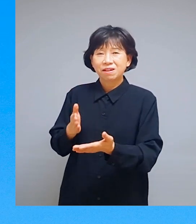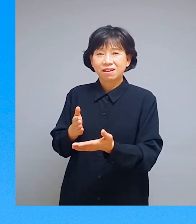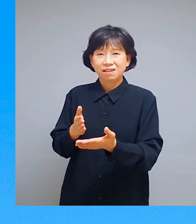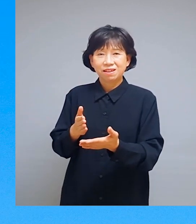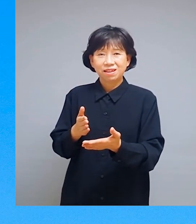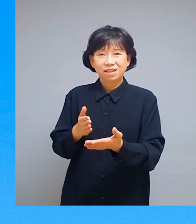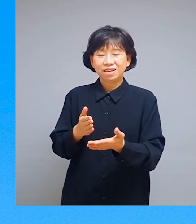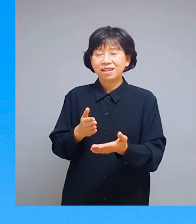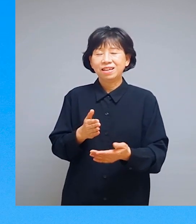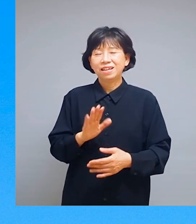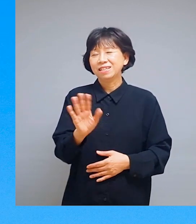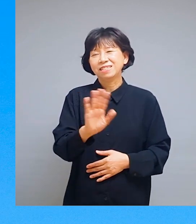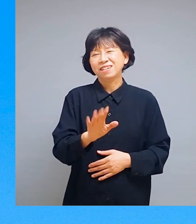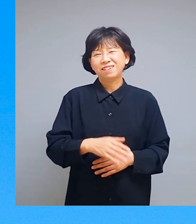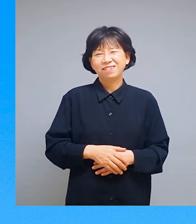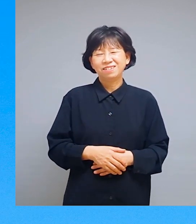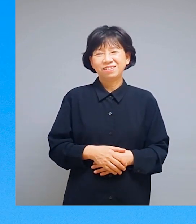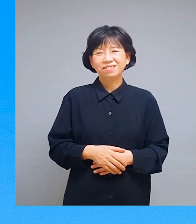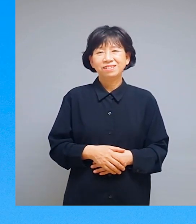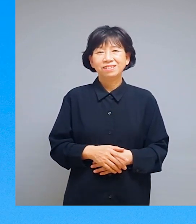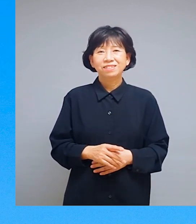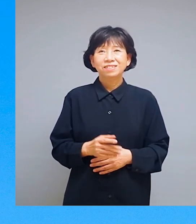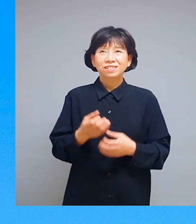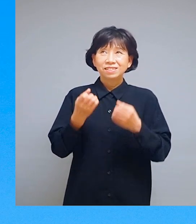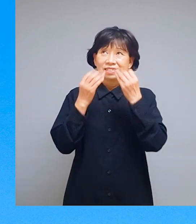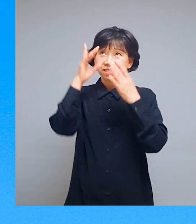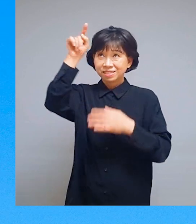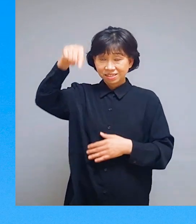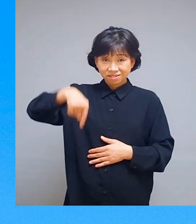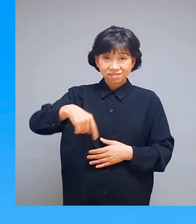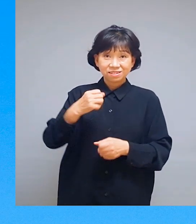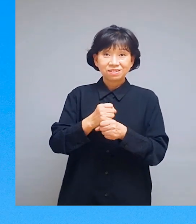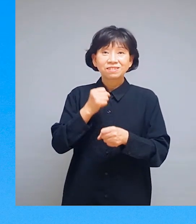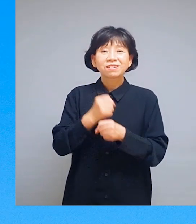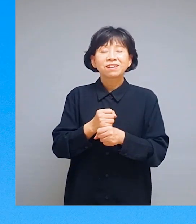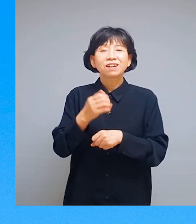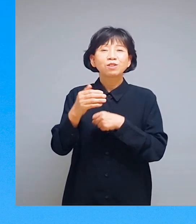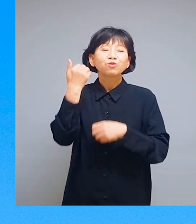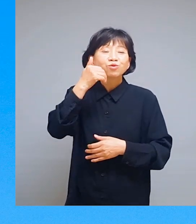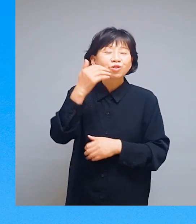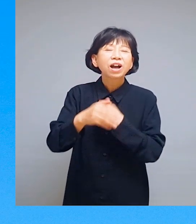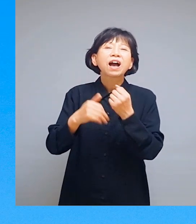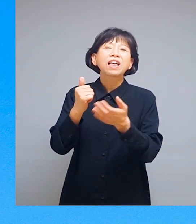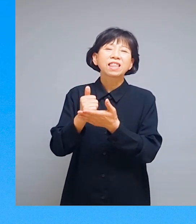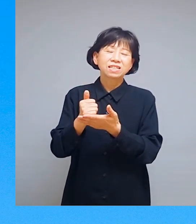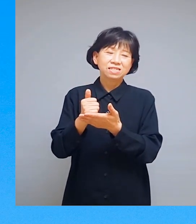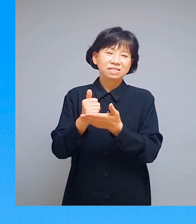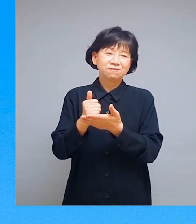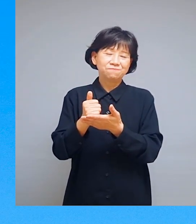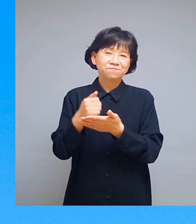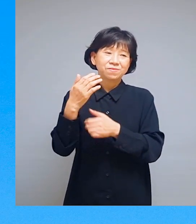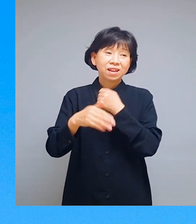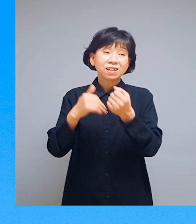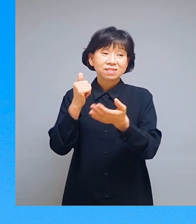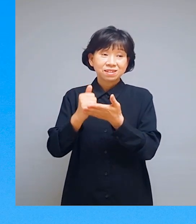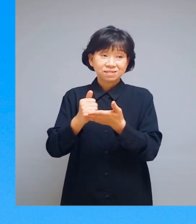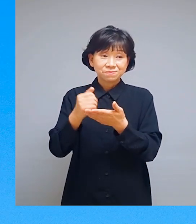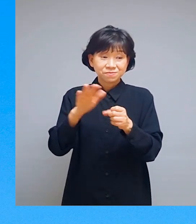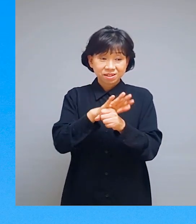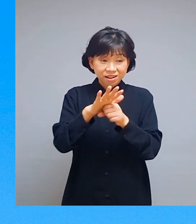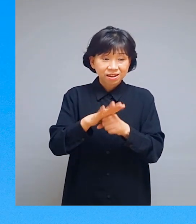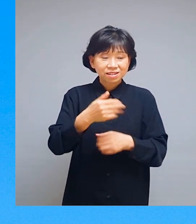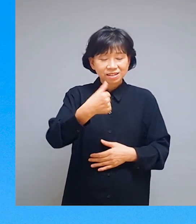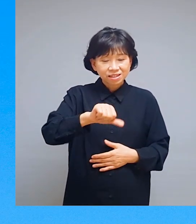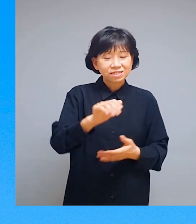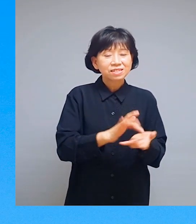이 온 천지 만물을 창조하신 분은 누구십니까? 하나님이시라고 얘기하세요. 하나님께서 자기의 사랑하는 아들